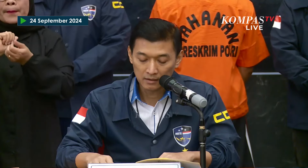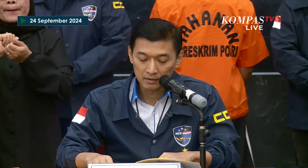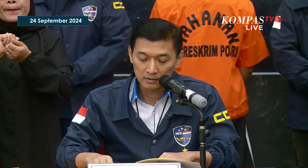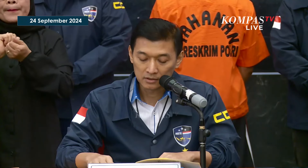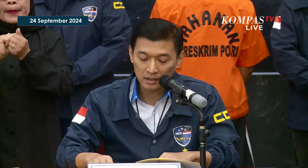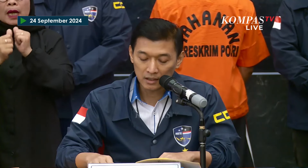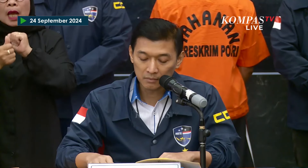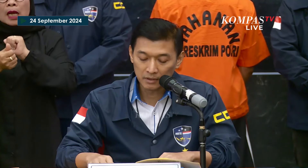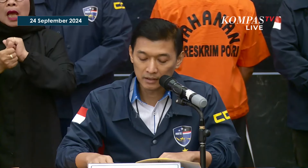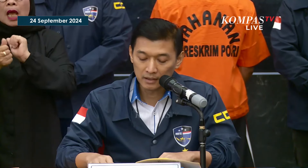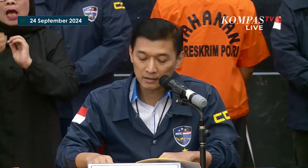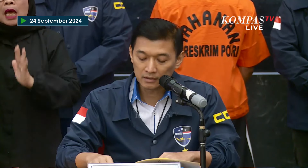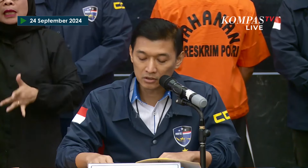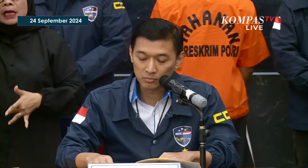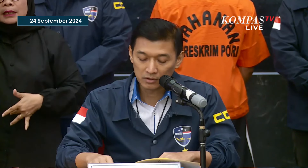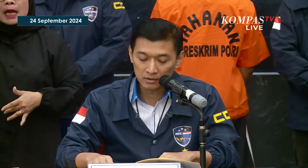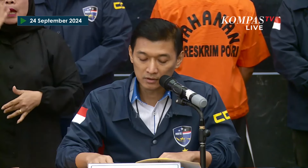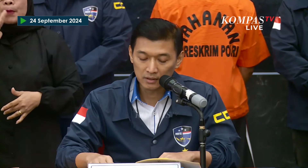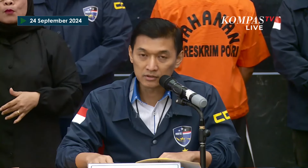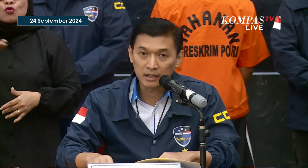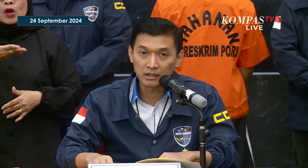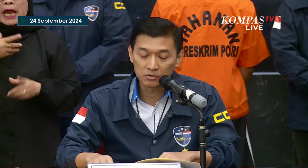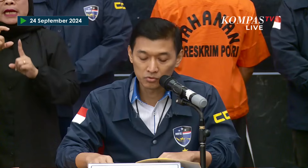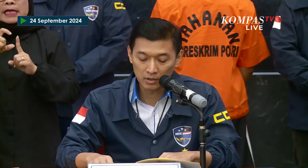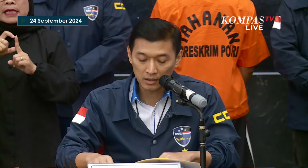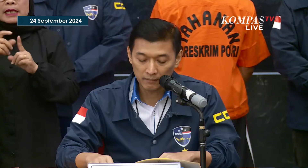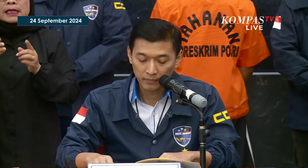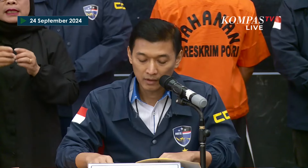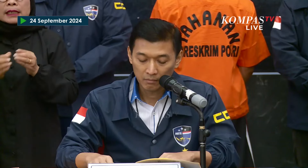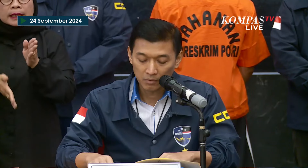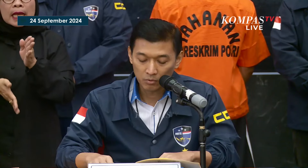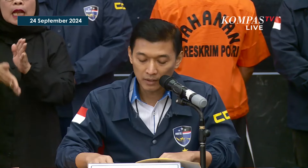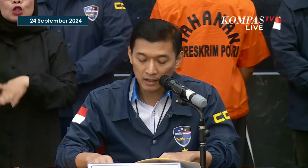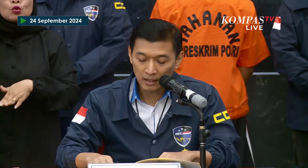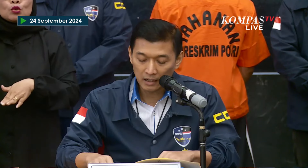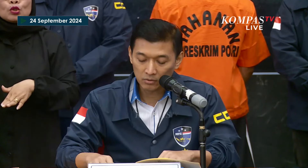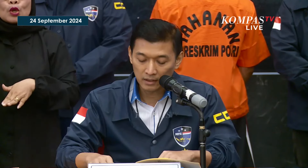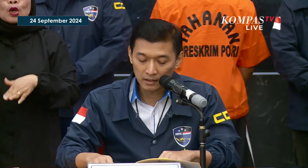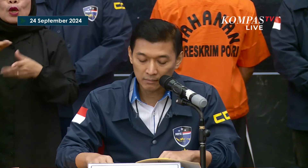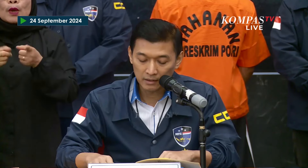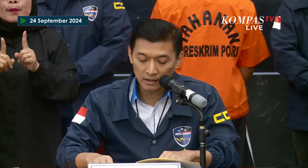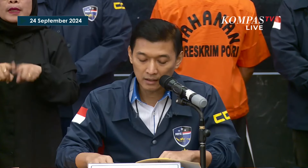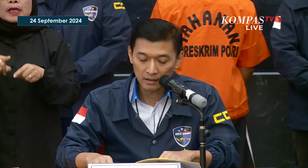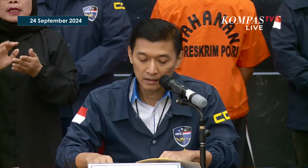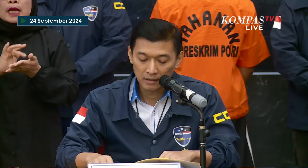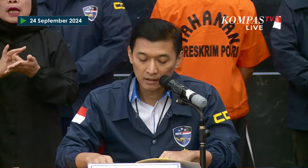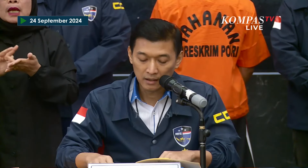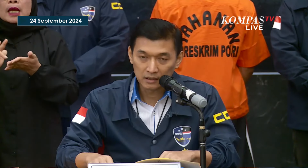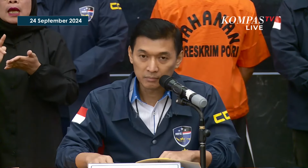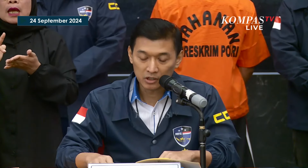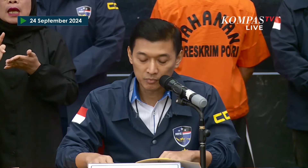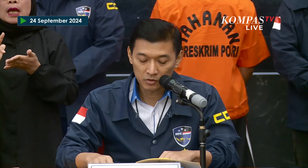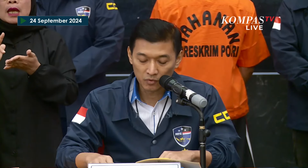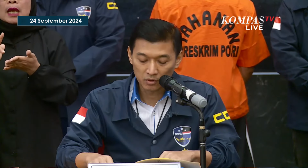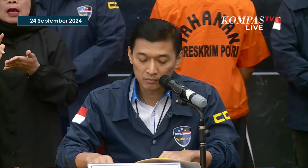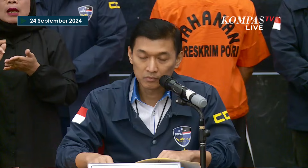bahwa tersangka memiliki data tersebut, dan selain itu juga merupakan aturan yang ada pada